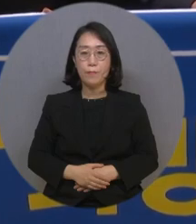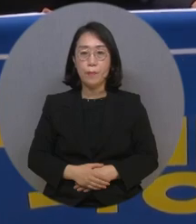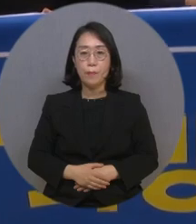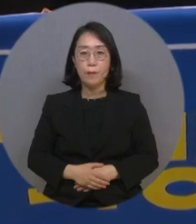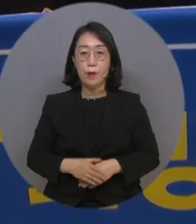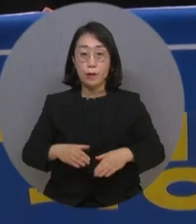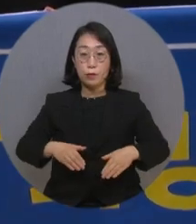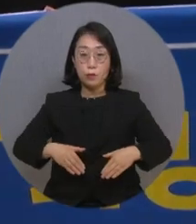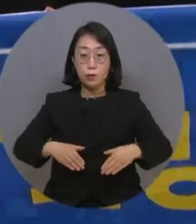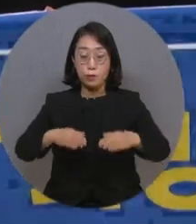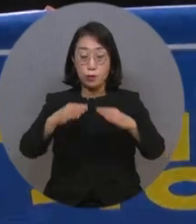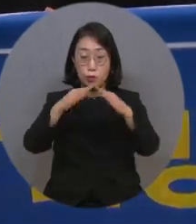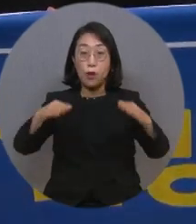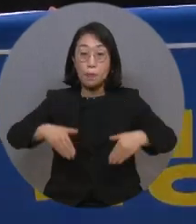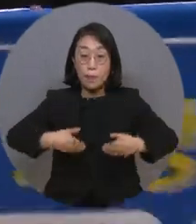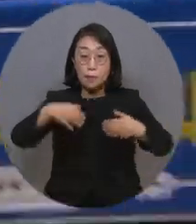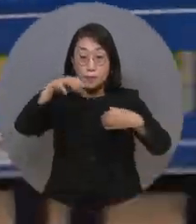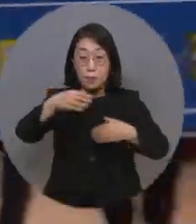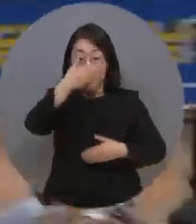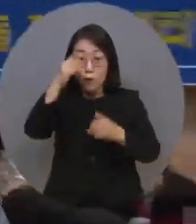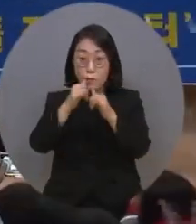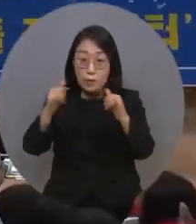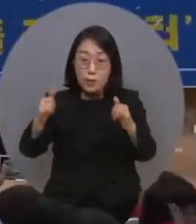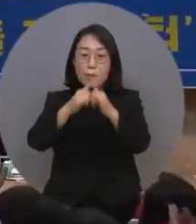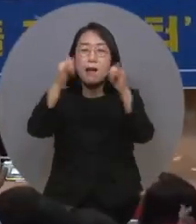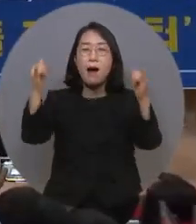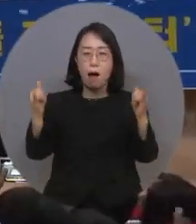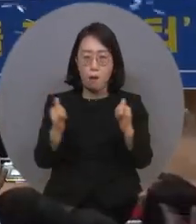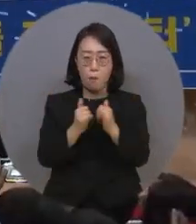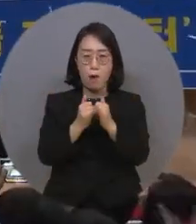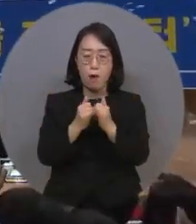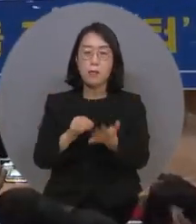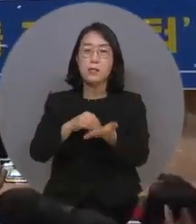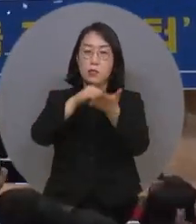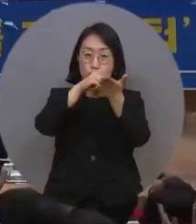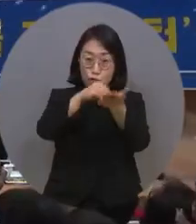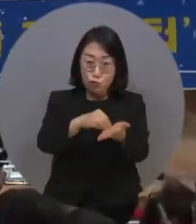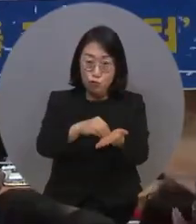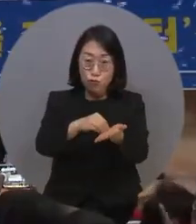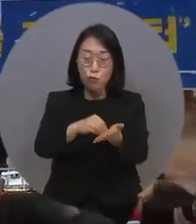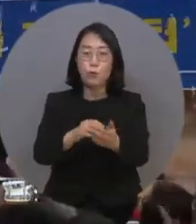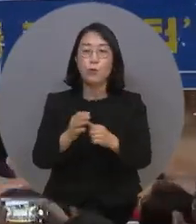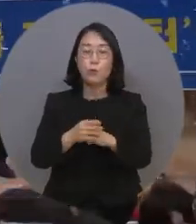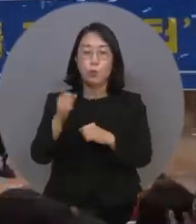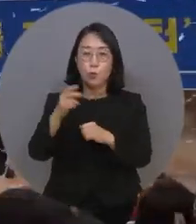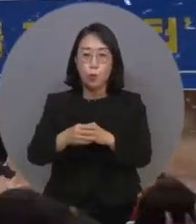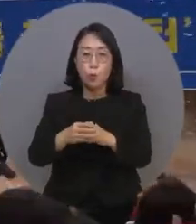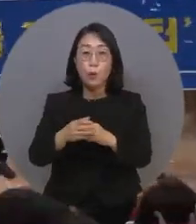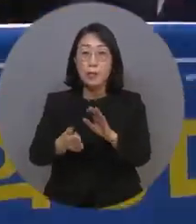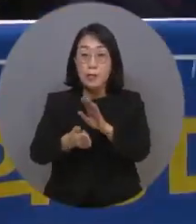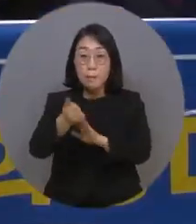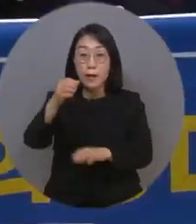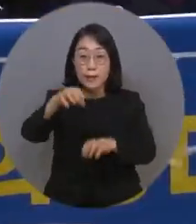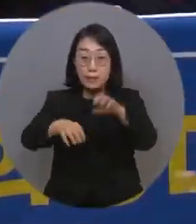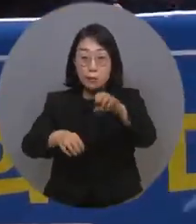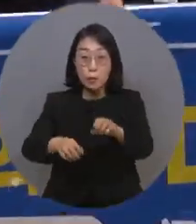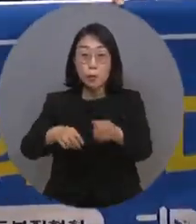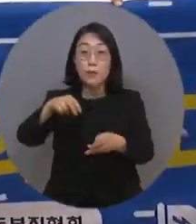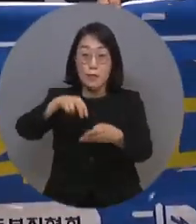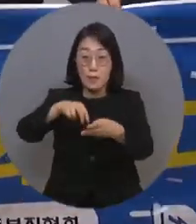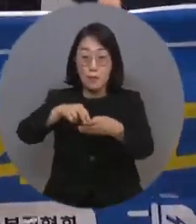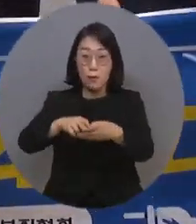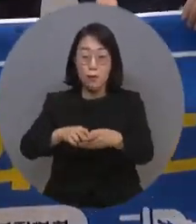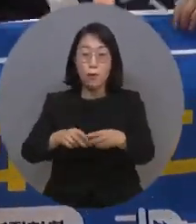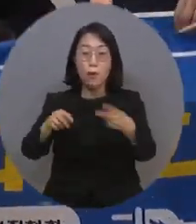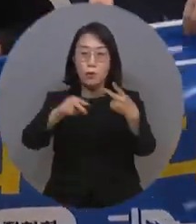전남 지역 자립준비 청년의 안정적 사회 진출과 자립을 지원하는 희망 디딤돌 전남센터가 지난 2일